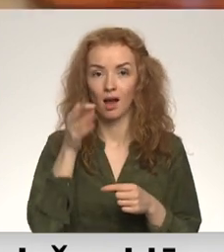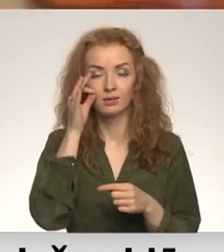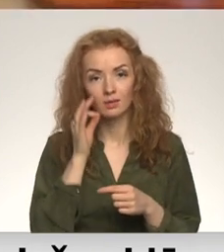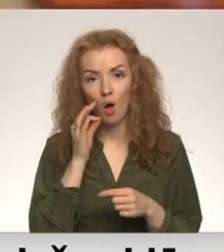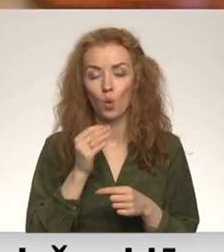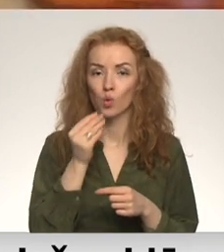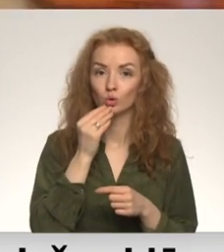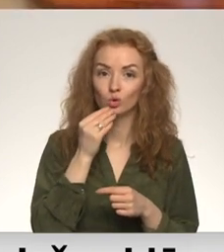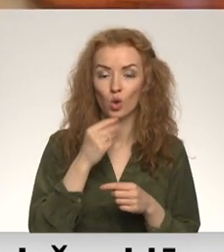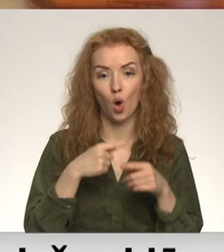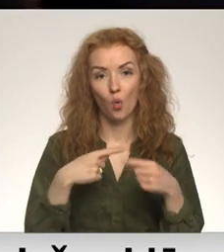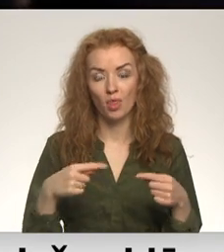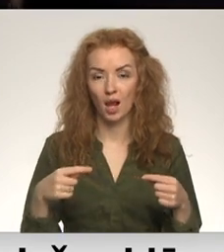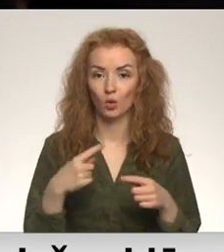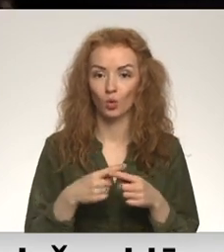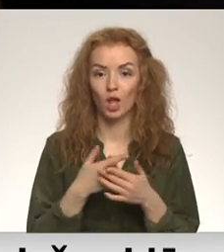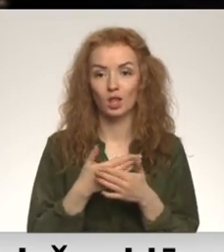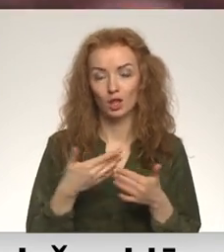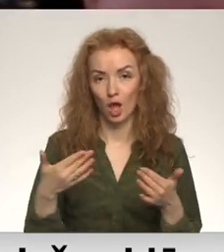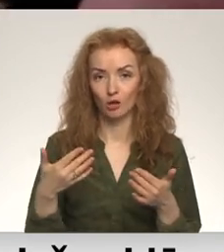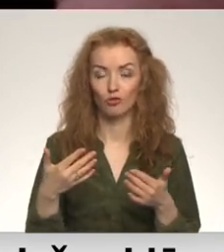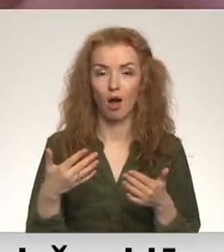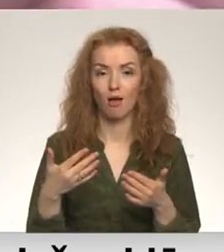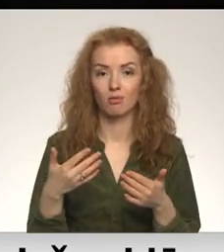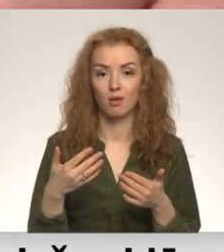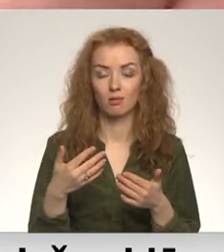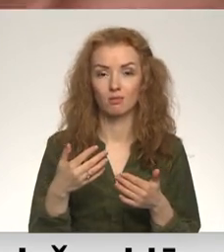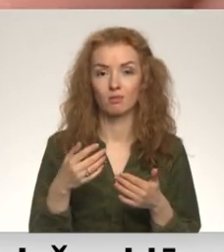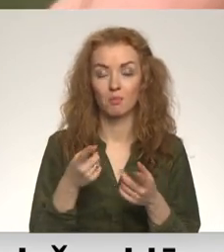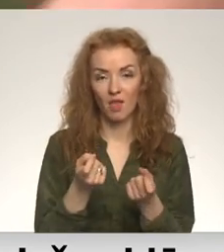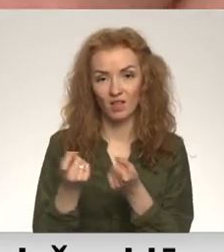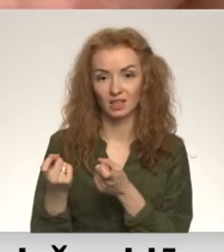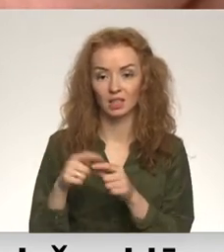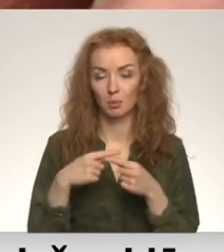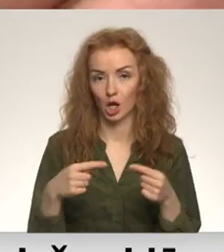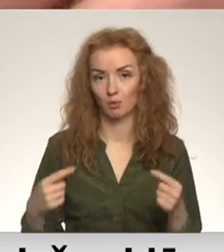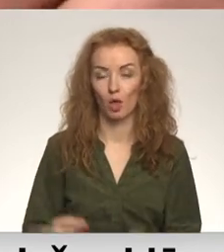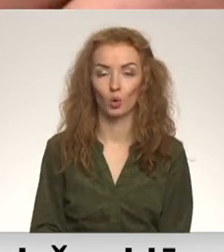uzkodas vai rotaļlietas un citus par 18 gadiem jaunākām personām pievilcīgus priekšmetus.